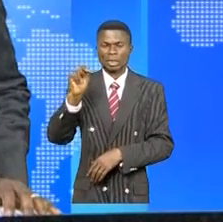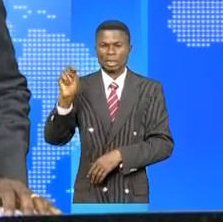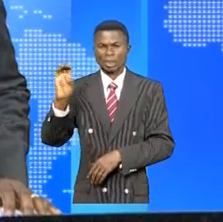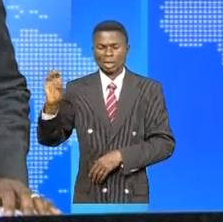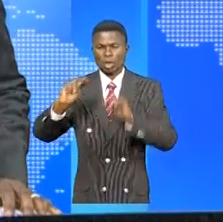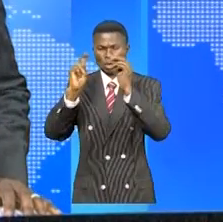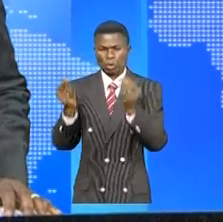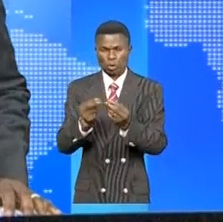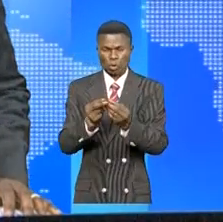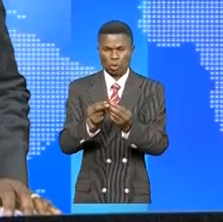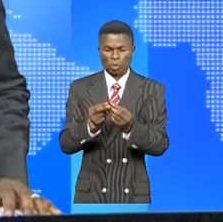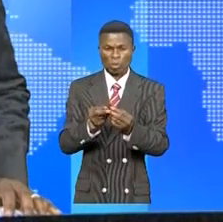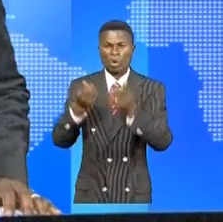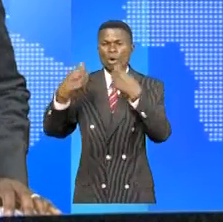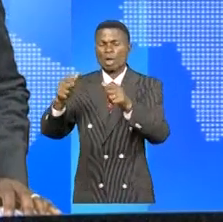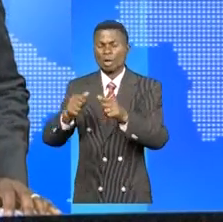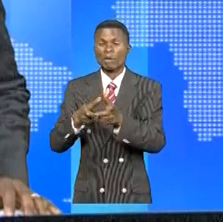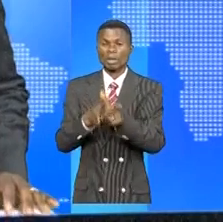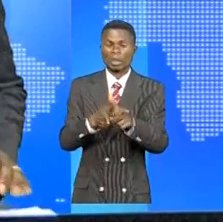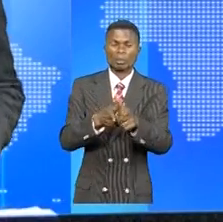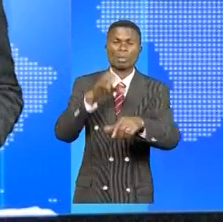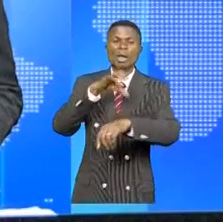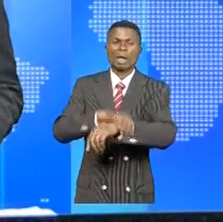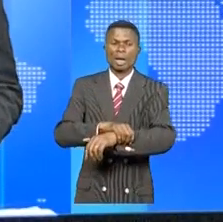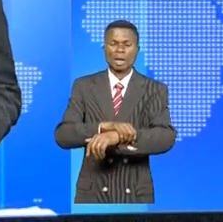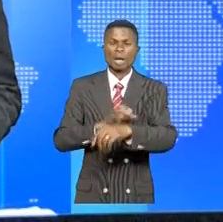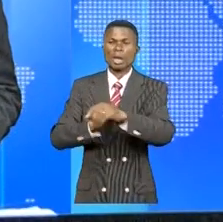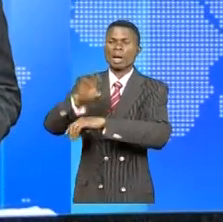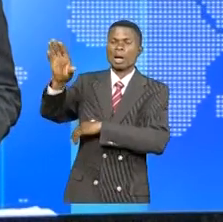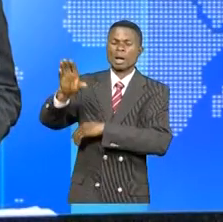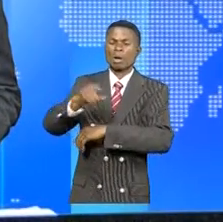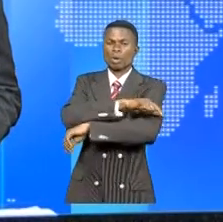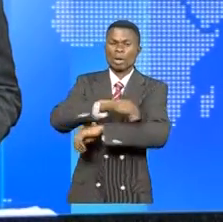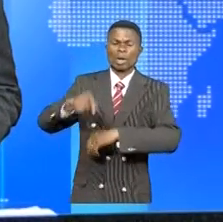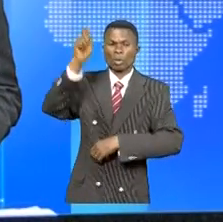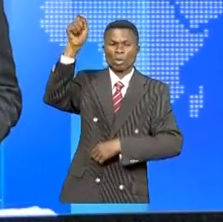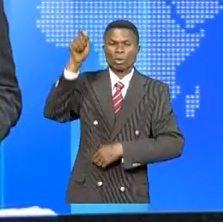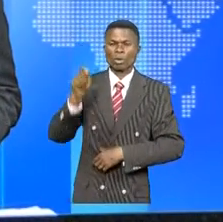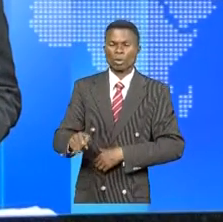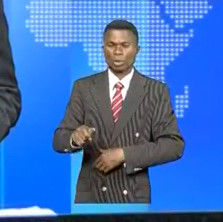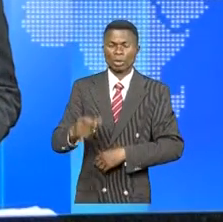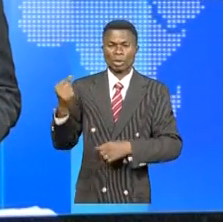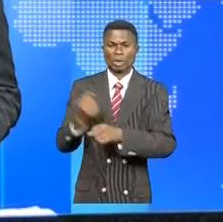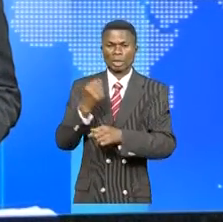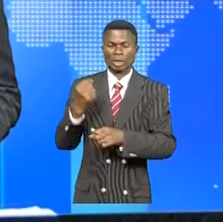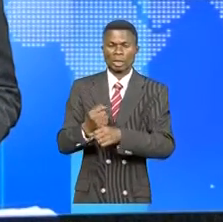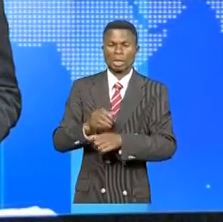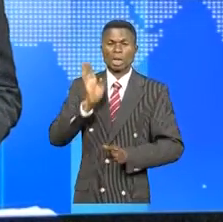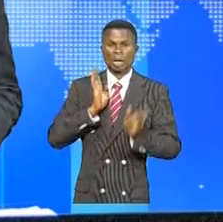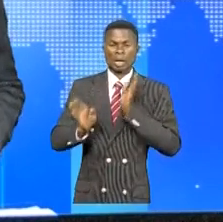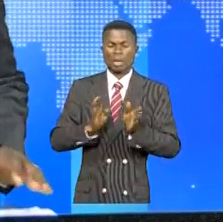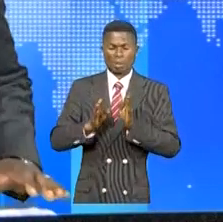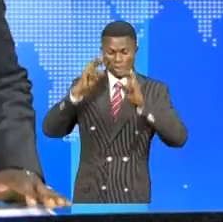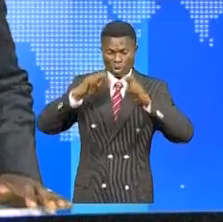réseau de trafic de munitions de guerre ont été arrêtés et transférés à la cour militaire opérationnelle de Béni pour